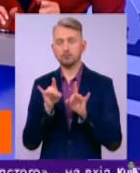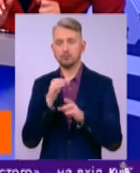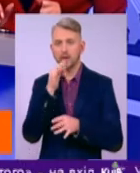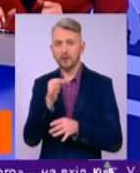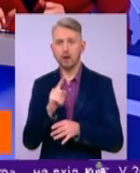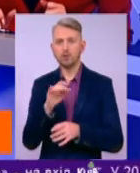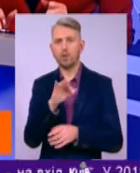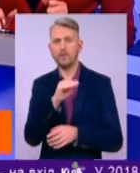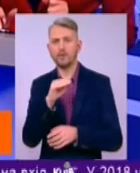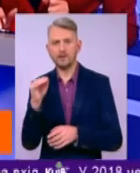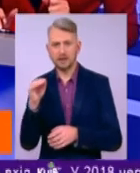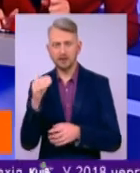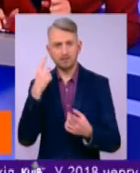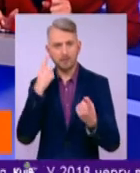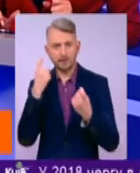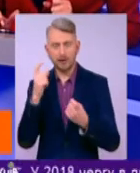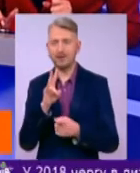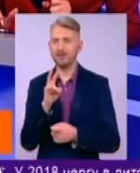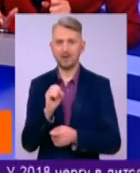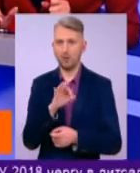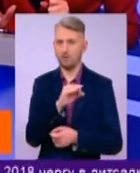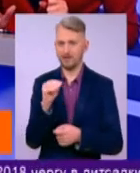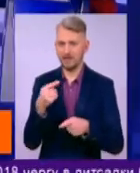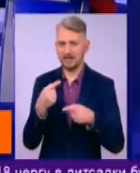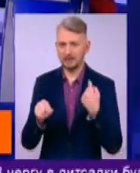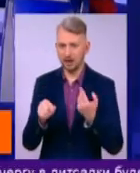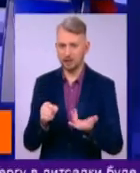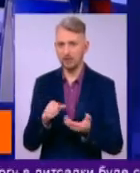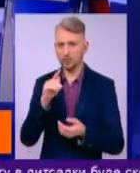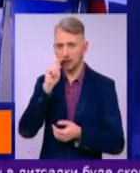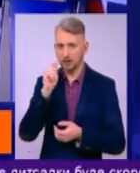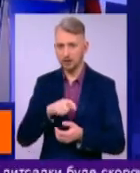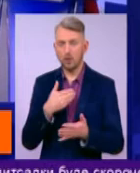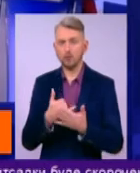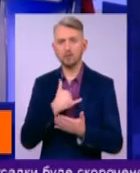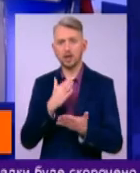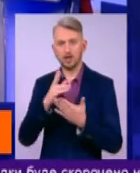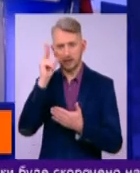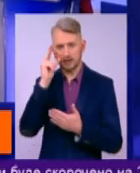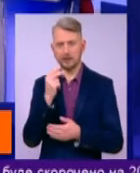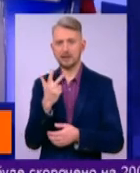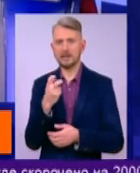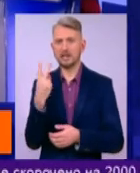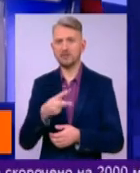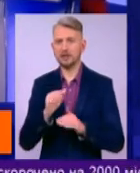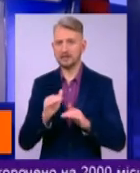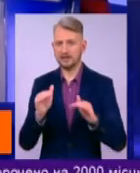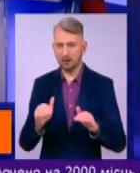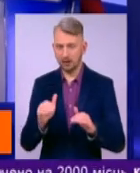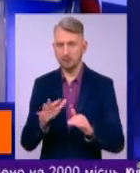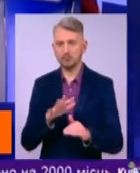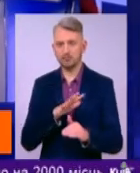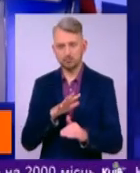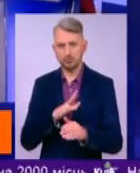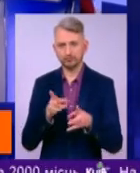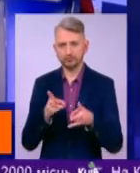про те, що офіційні дані і неофіційні різняться в Україні. От в мене є цифра, 320 дітей зазнали